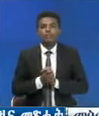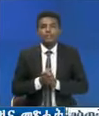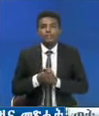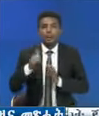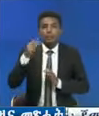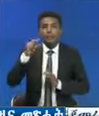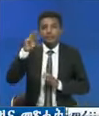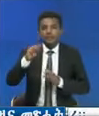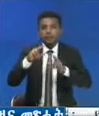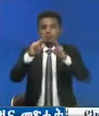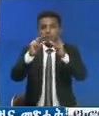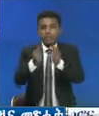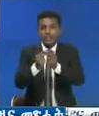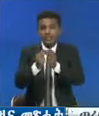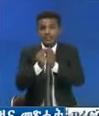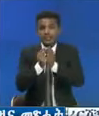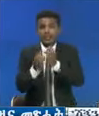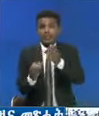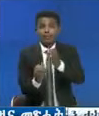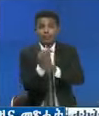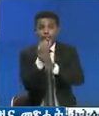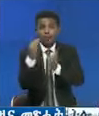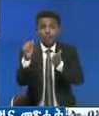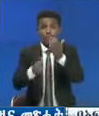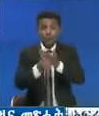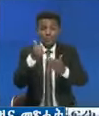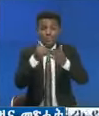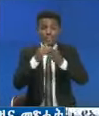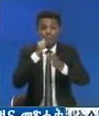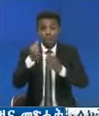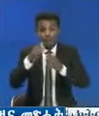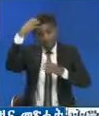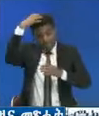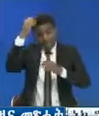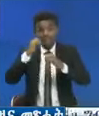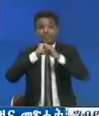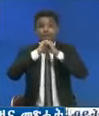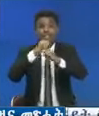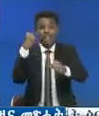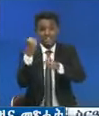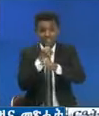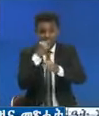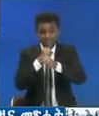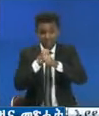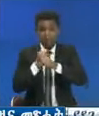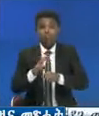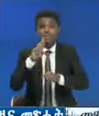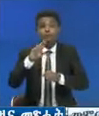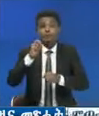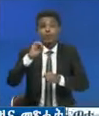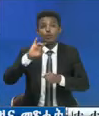የአንበጣ መንጋ በሰብላቸው ላይ ጉዳት እንዳደረሰባቸው መንግስት ከወዲሁ የመከላከል ስራ እንዲሰራላቸው በሰሜን ወሎ